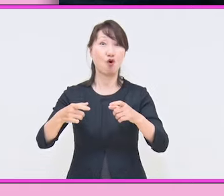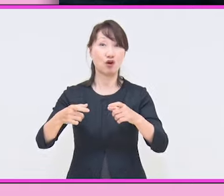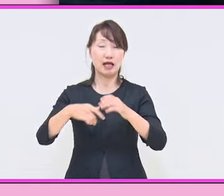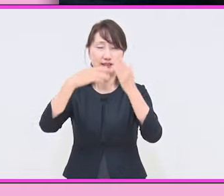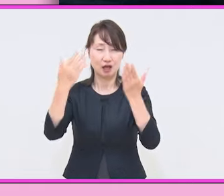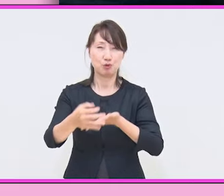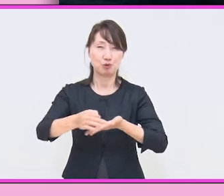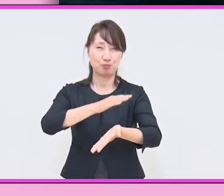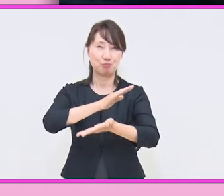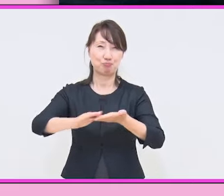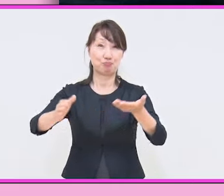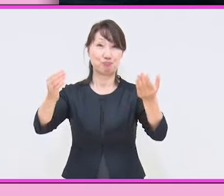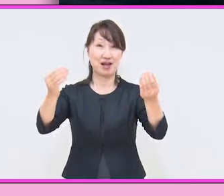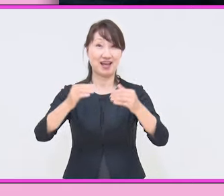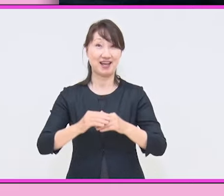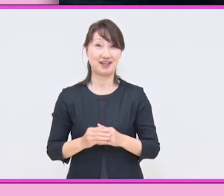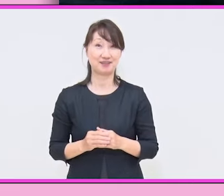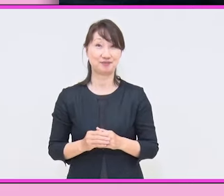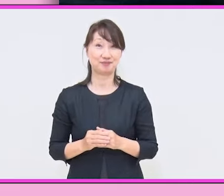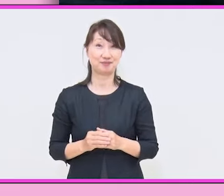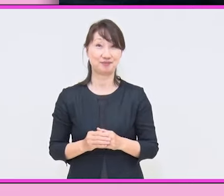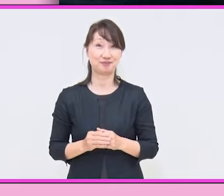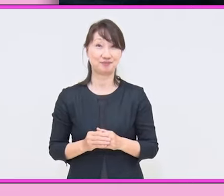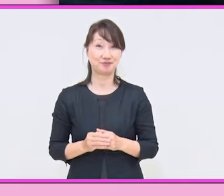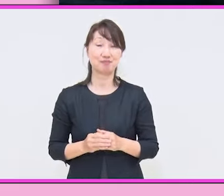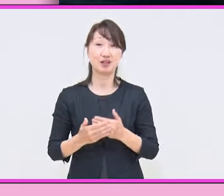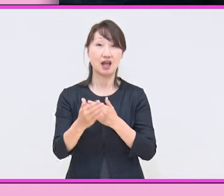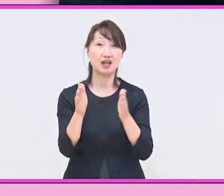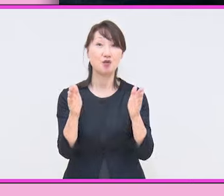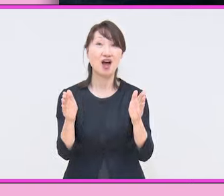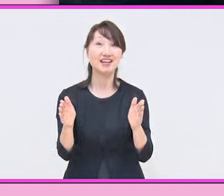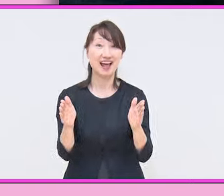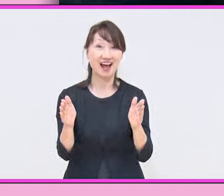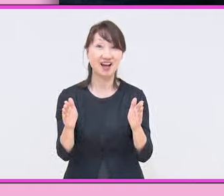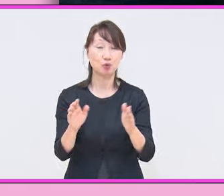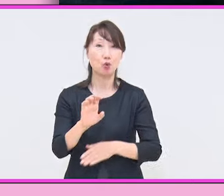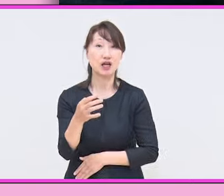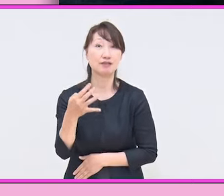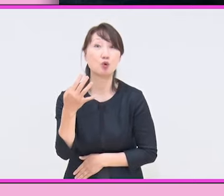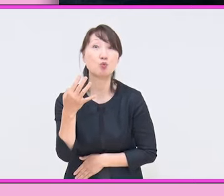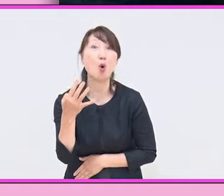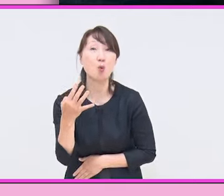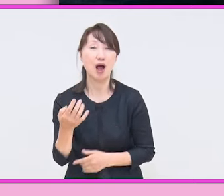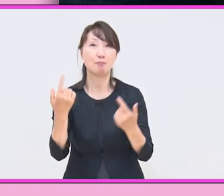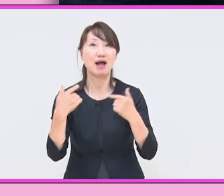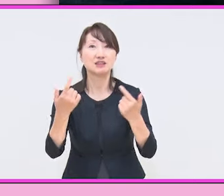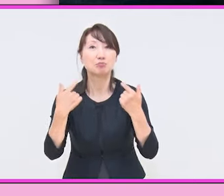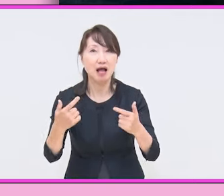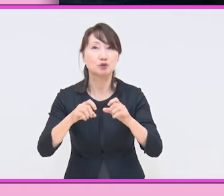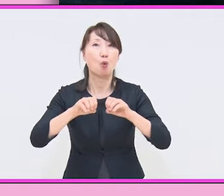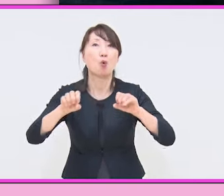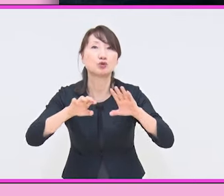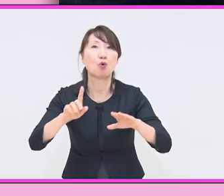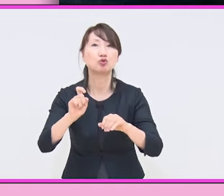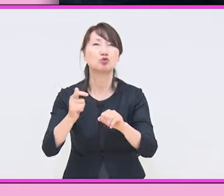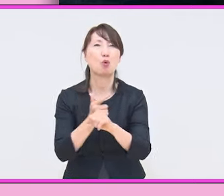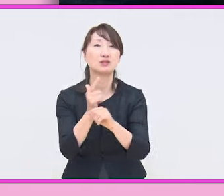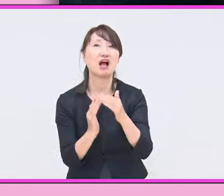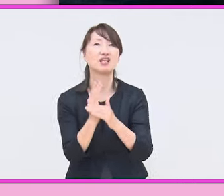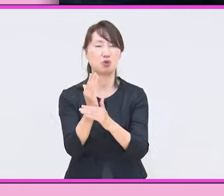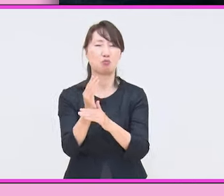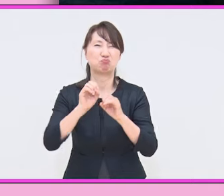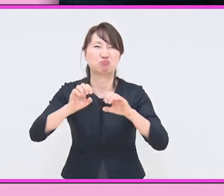完売になりました。はい、さらに大会期間中、このチャンネル4は 毎日16時間以上パラリンピ